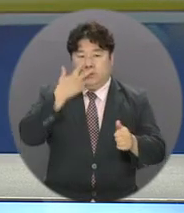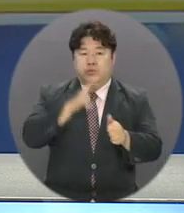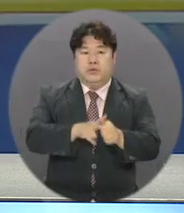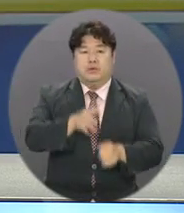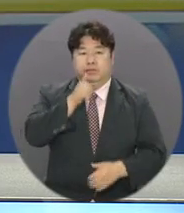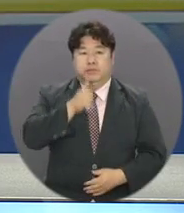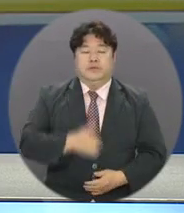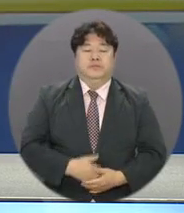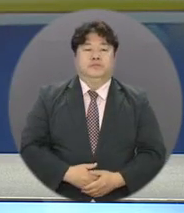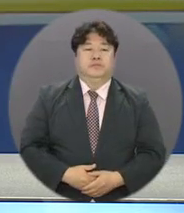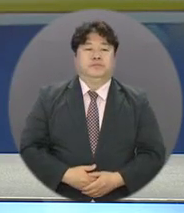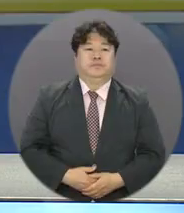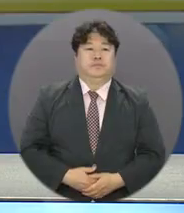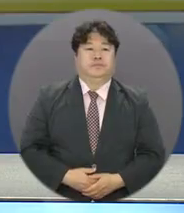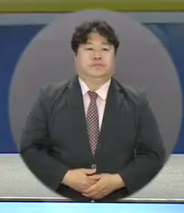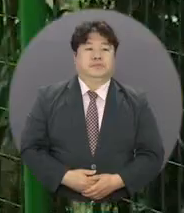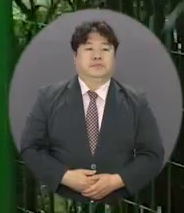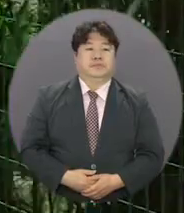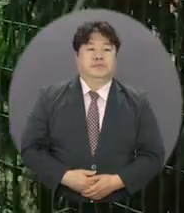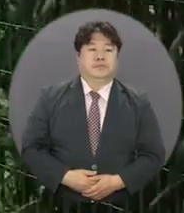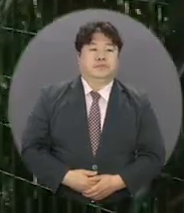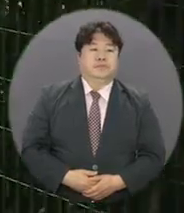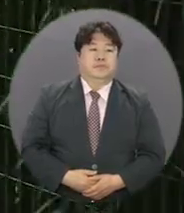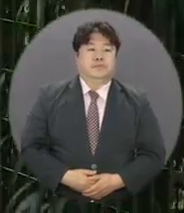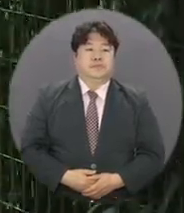윤근수 기자가 보도합니다.